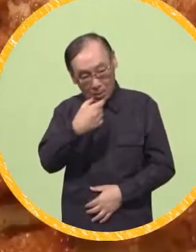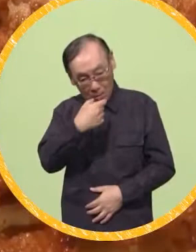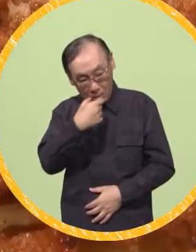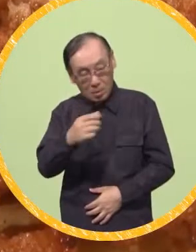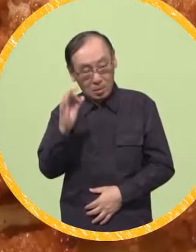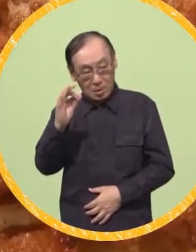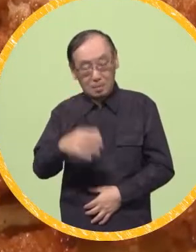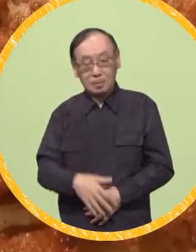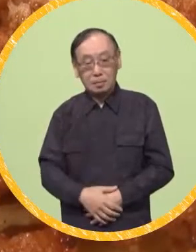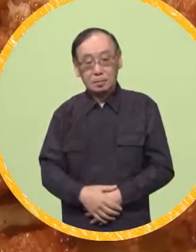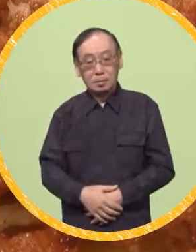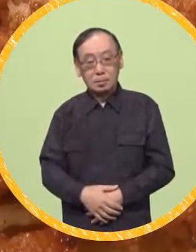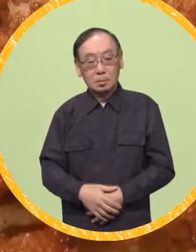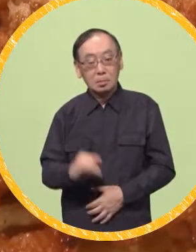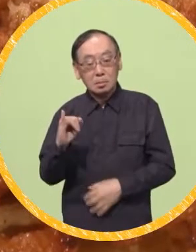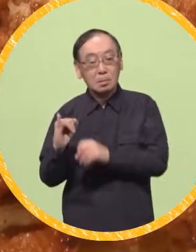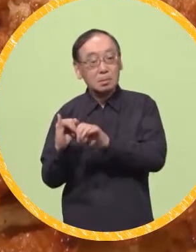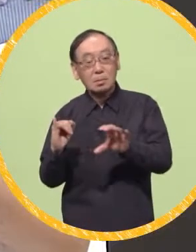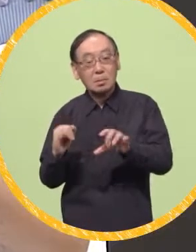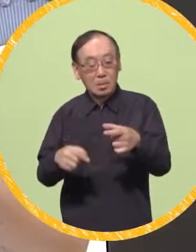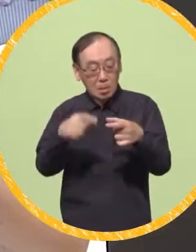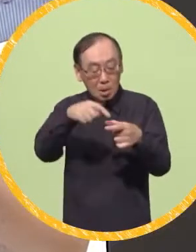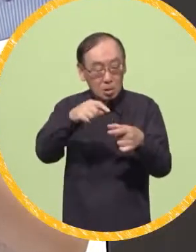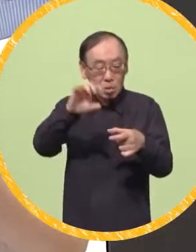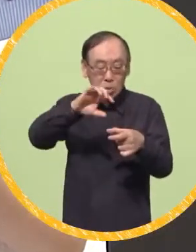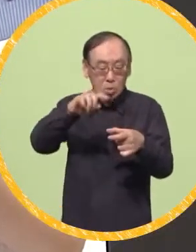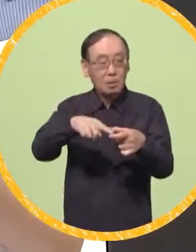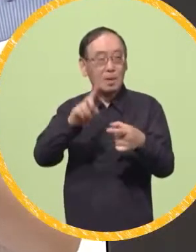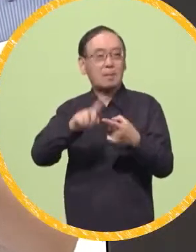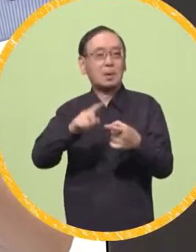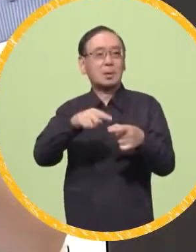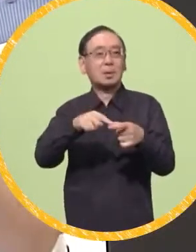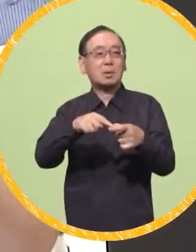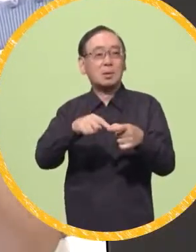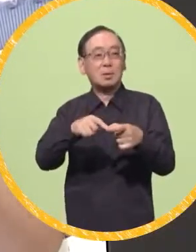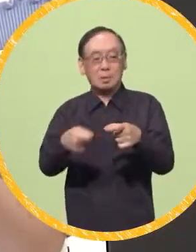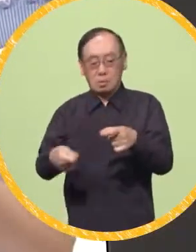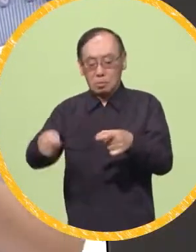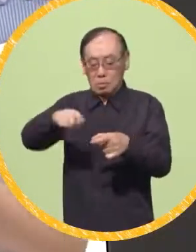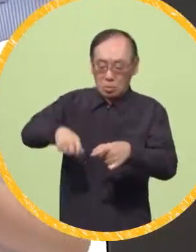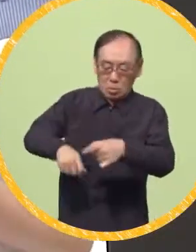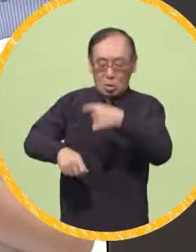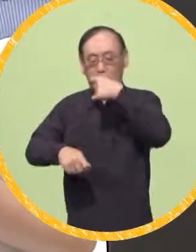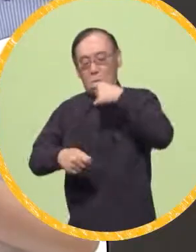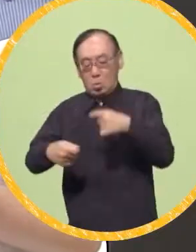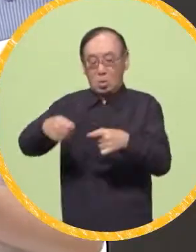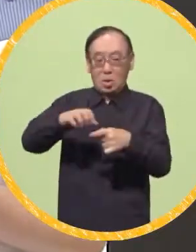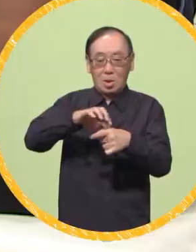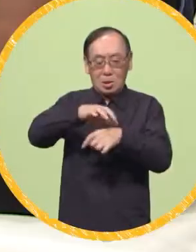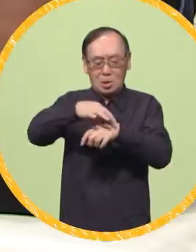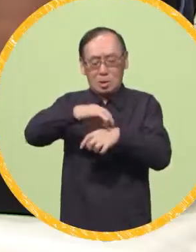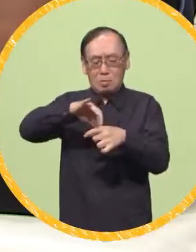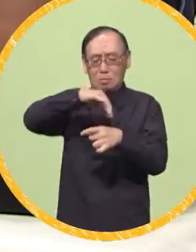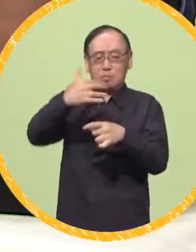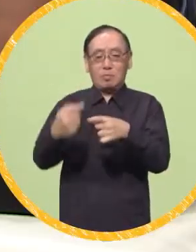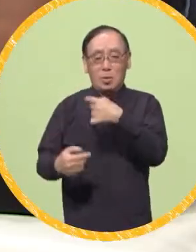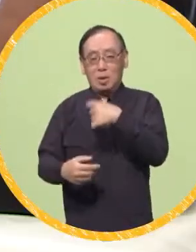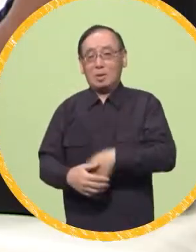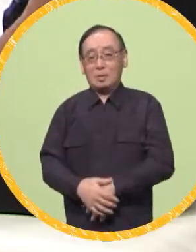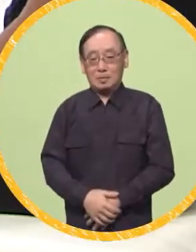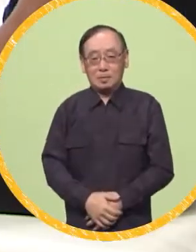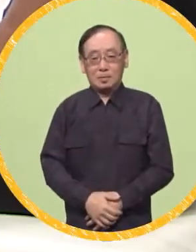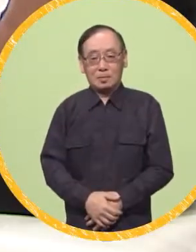よね投げ銃自体のあの塩加減もちょうどいいですよねもうゴロゴロ肉が彫ってあり食べさせを見た